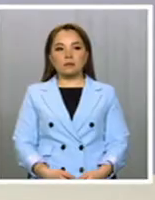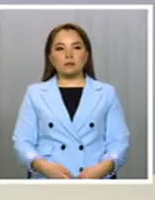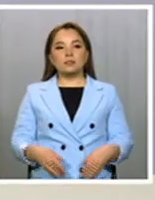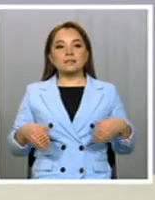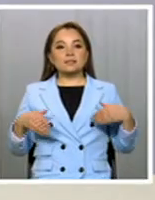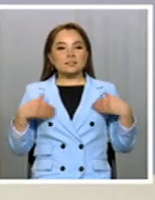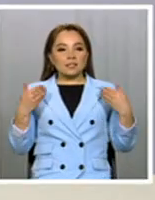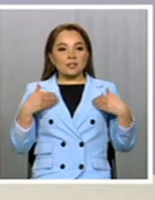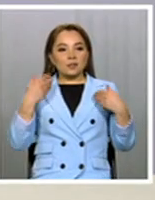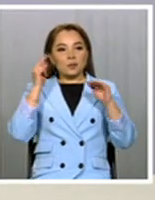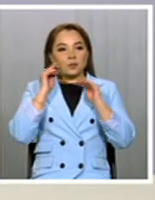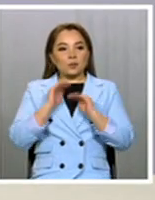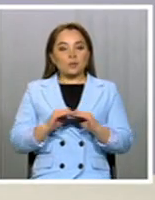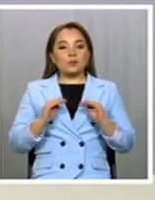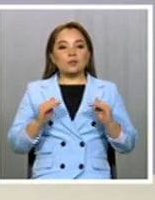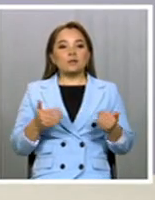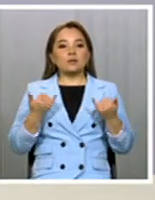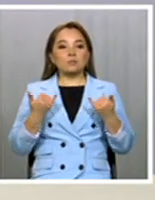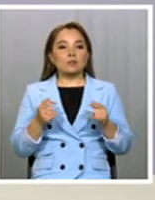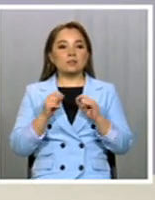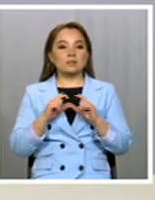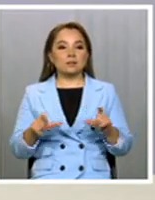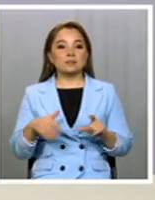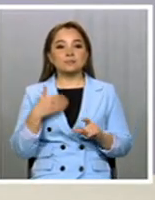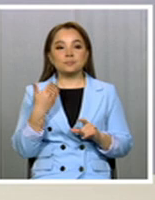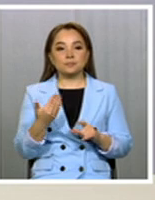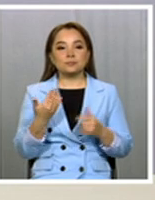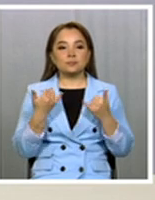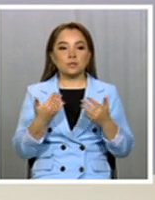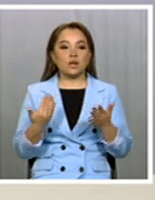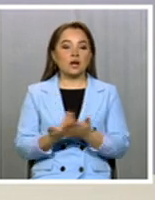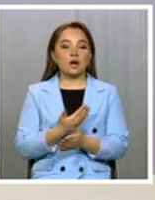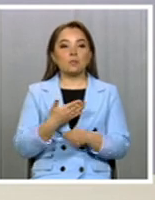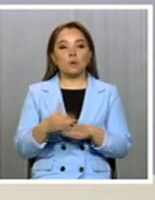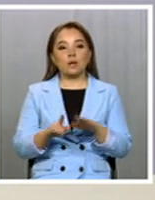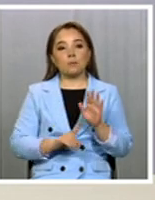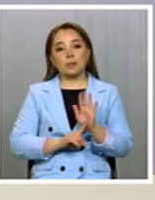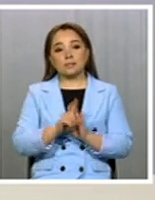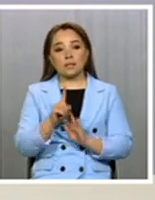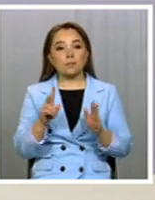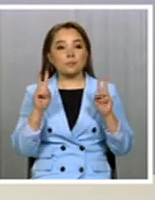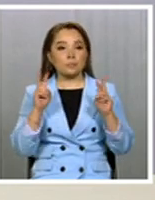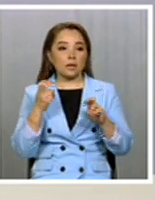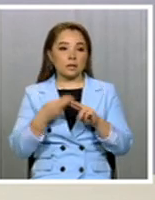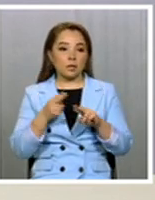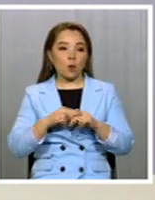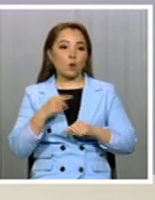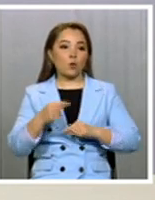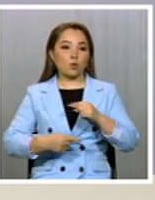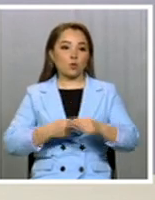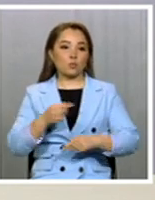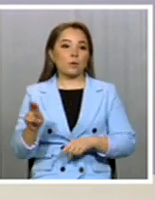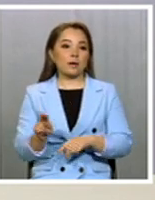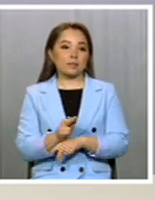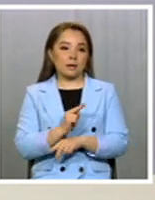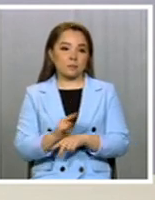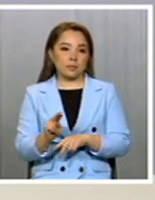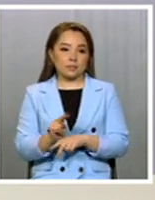Сәлеметсіздер ме оқушылар? Бүгін біз сіздермен жаңа бөлімді бастаймыз. Бұл бөлім ұрпақ тәрбиесі деп